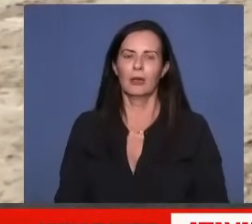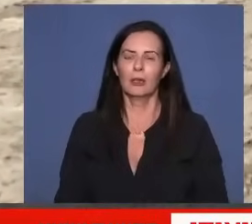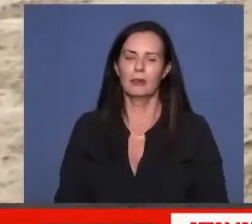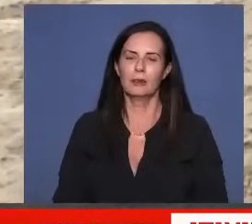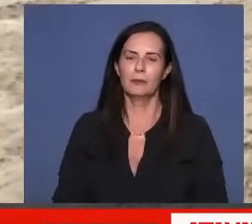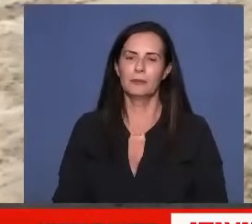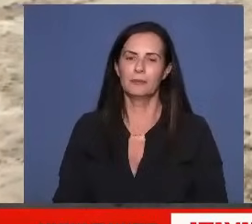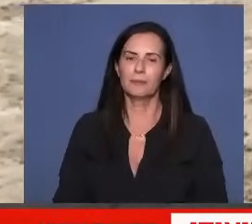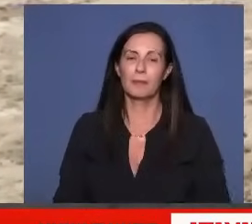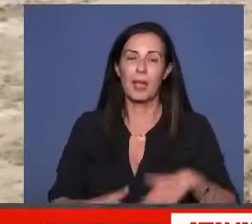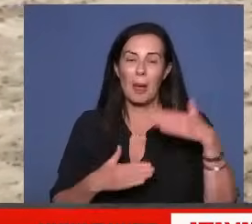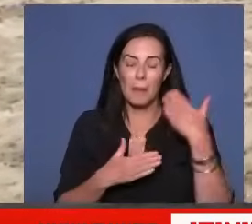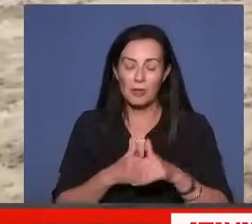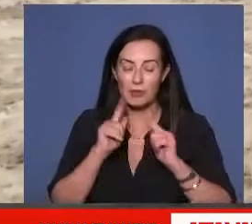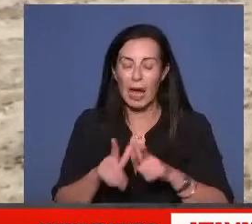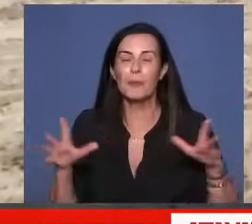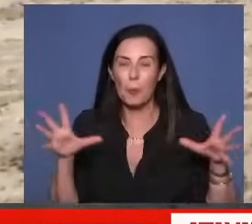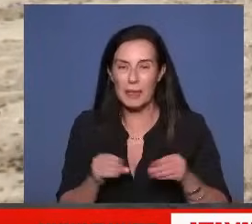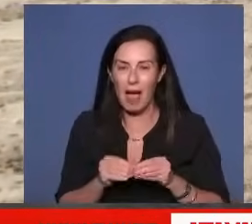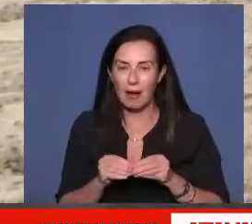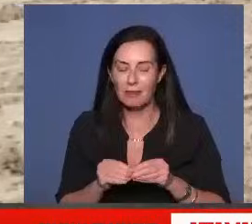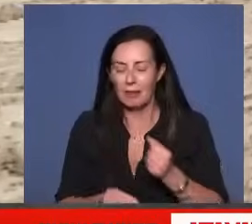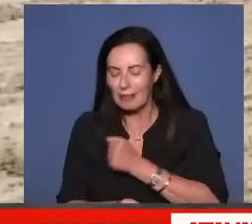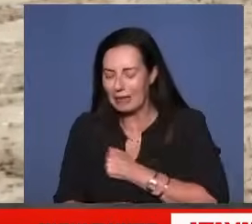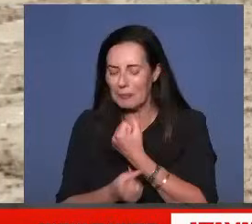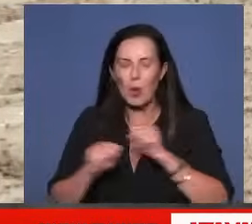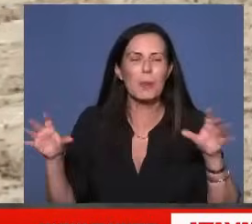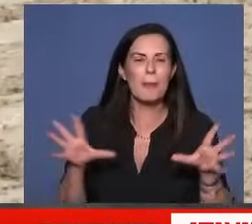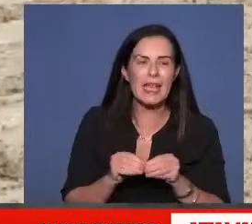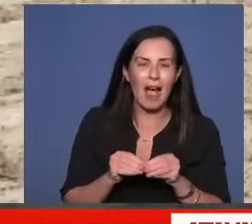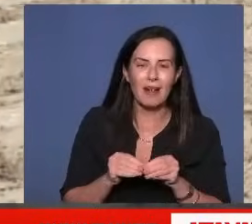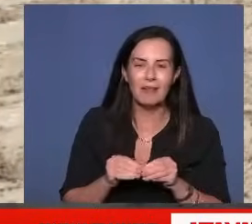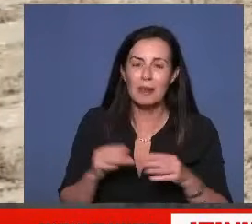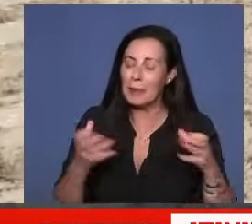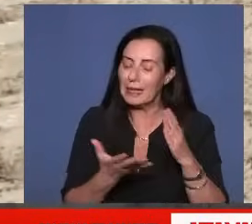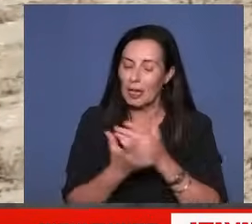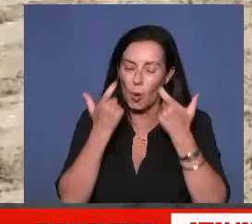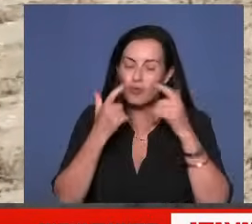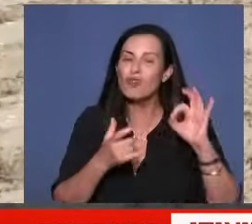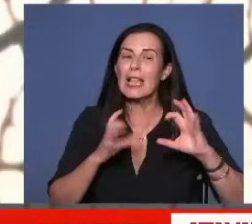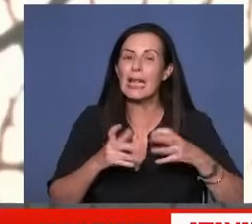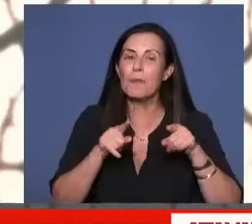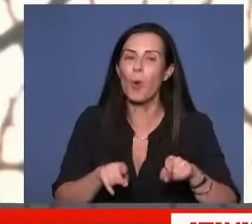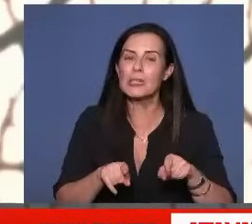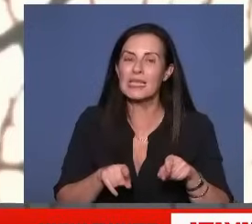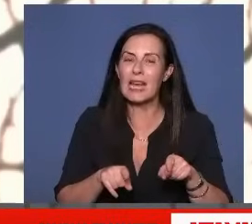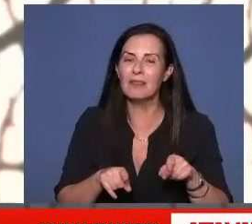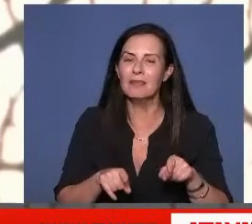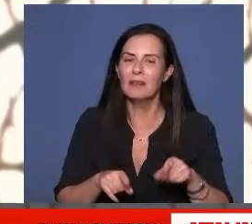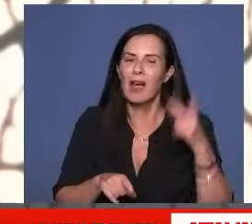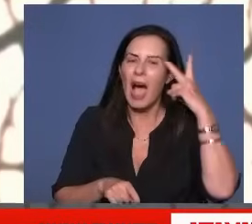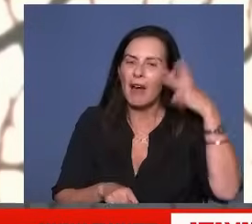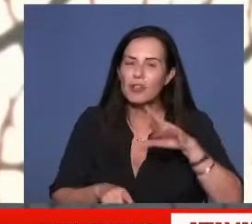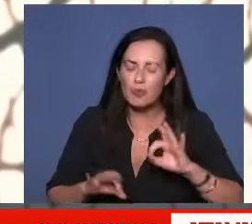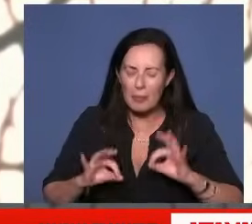זה שבסוף נלחמנו כתף לכתף, דתיים וחילונים, בכיתת הכוננות, על הקיבוץ הזה, כאילו, ההבנה הזאת שיש פה